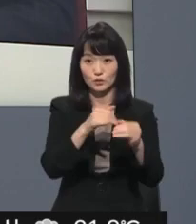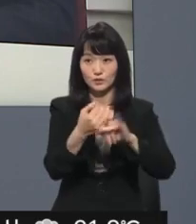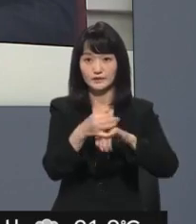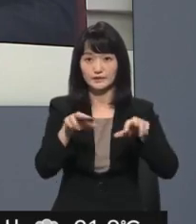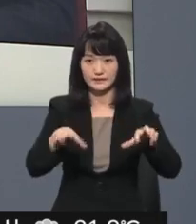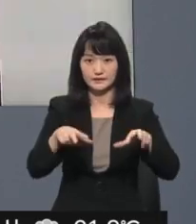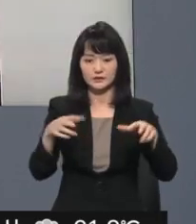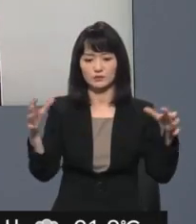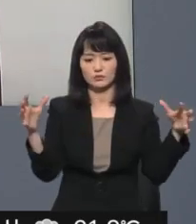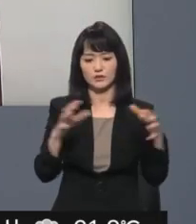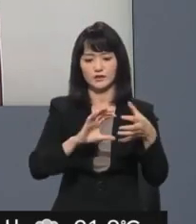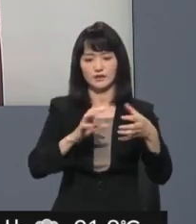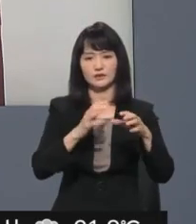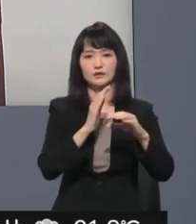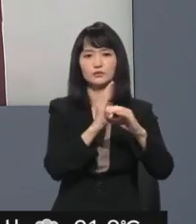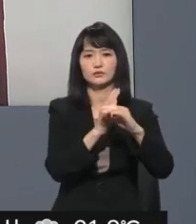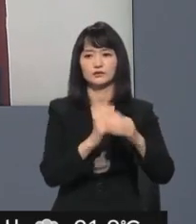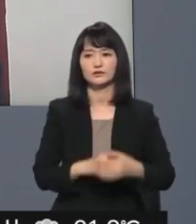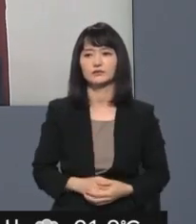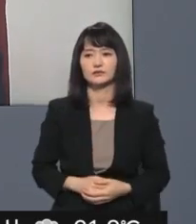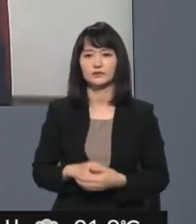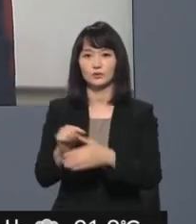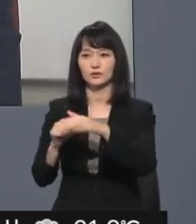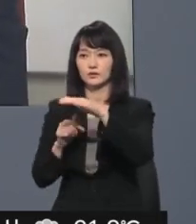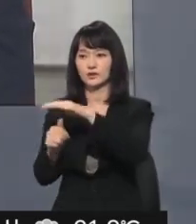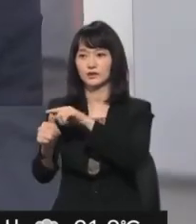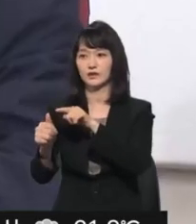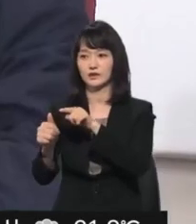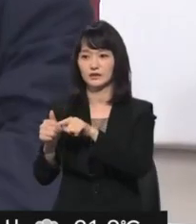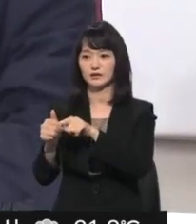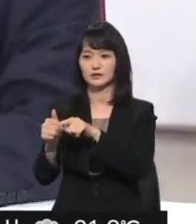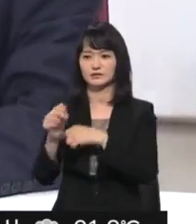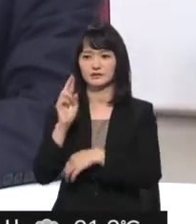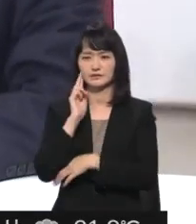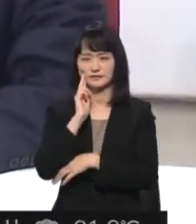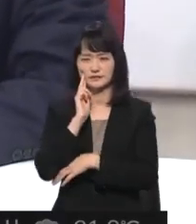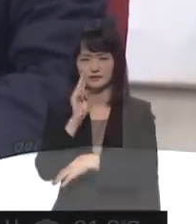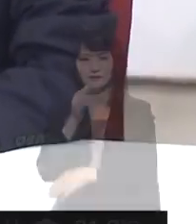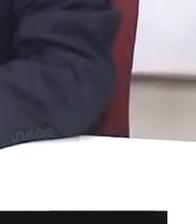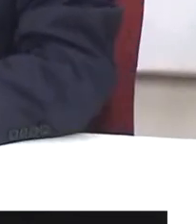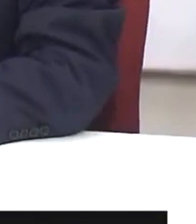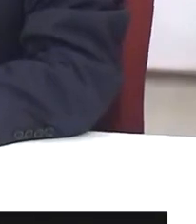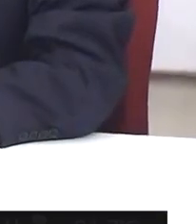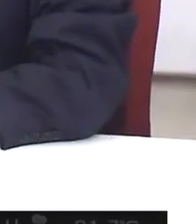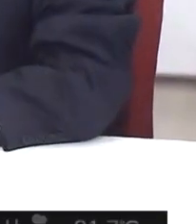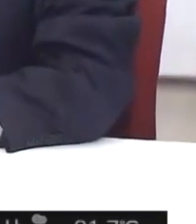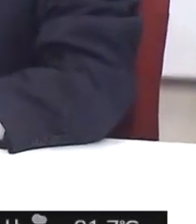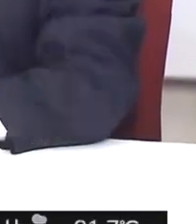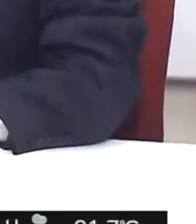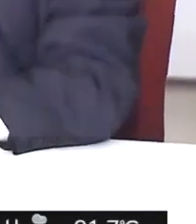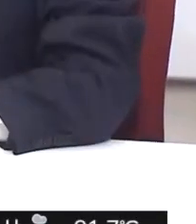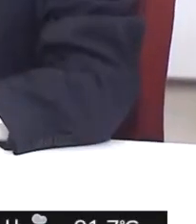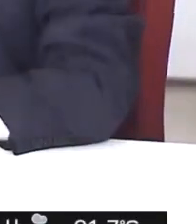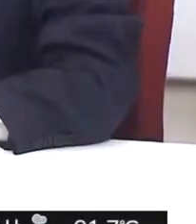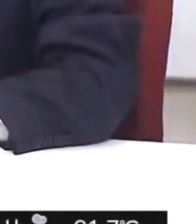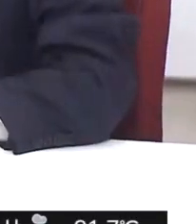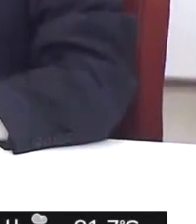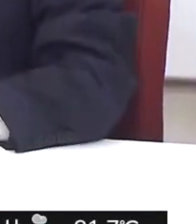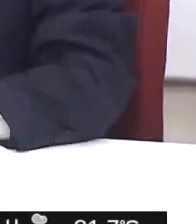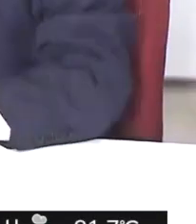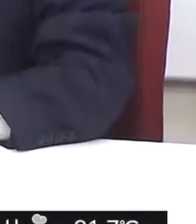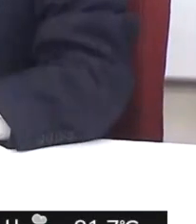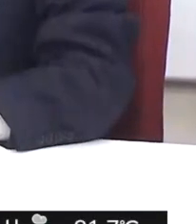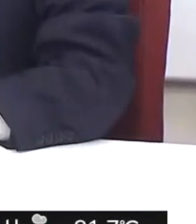있습니다 우리 원내대표 캐서 지나치게 과도한 그 욕심을 내지 마시구요 그래서 째라 선에서 에